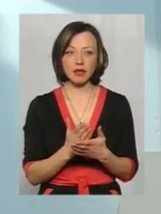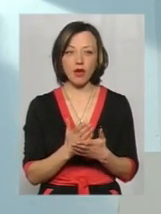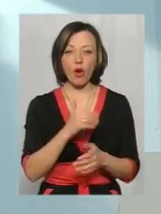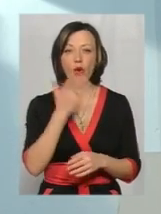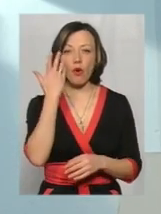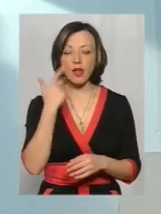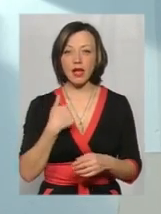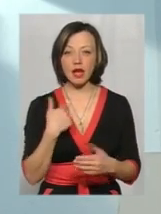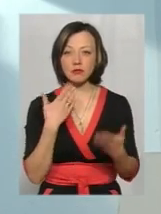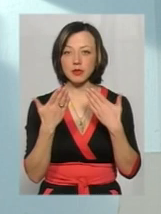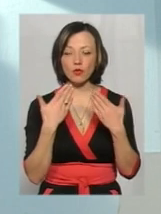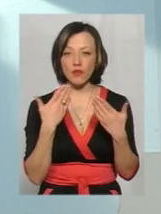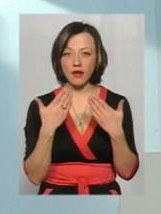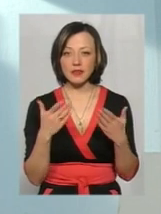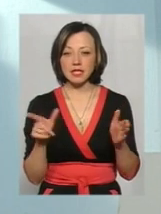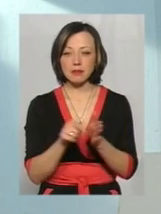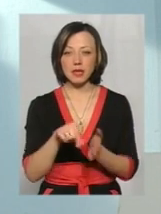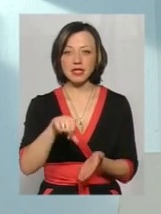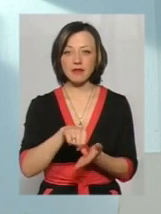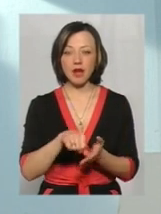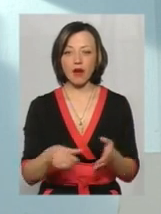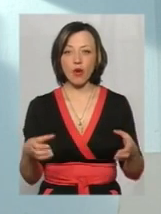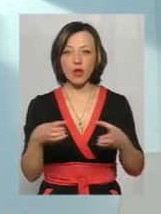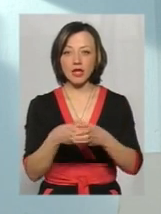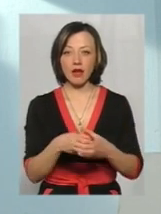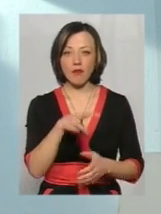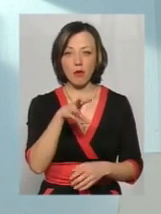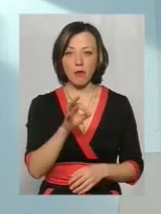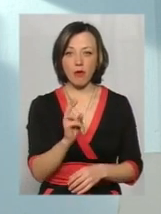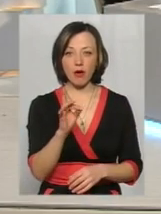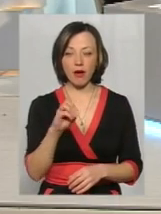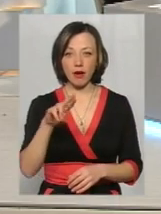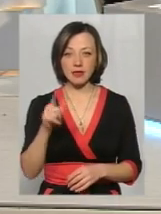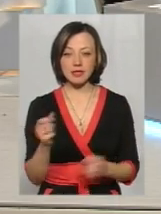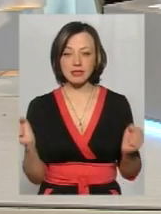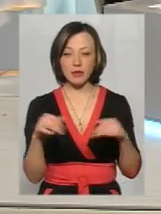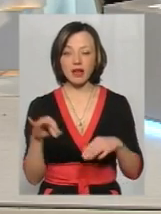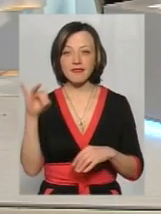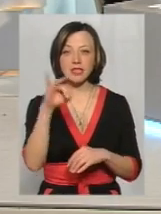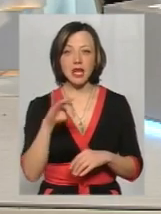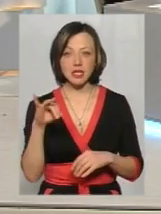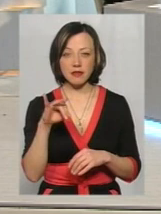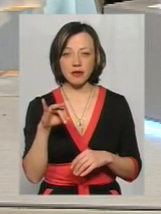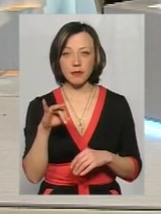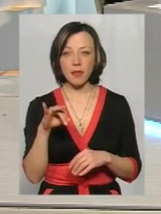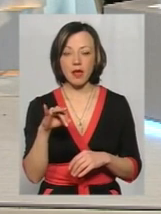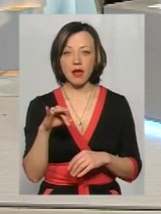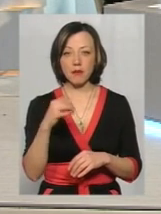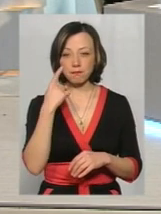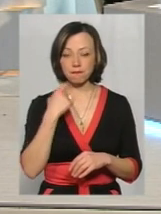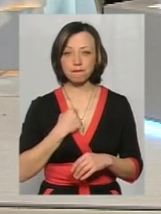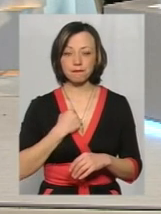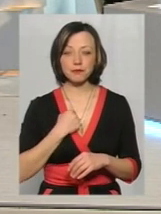коли я спілкувався, знову ж таки, із представниками колективу Мокрецької школи на зібранні в Ізяславі, вони закинули таку